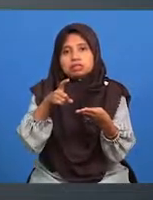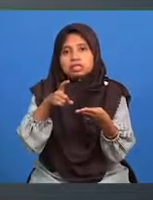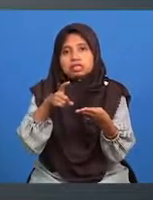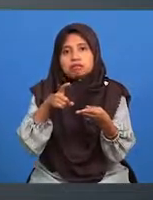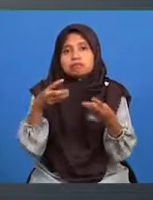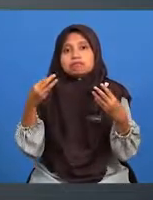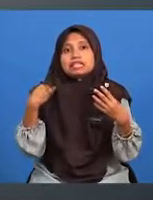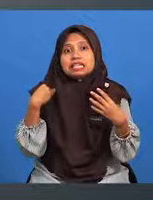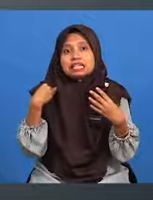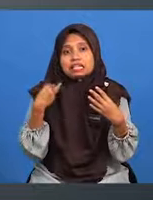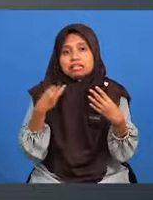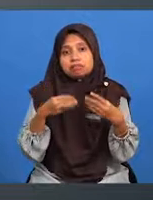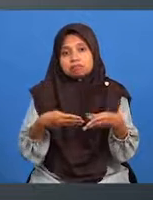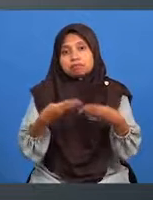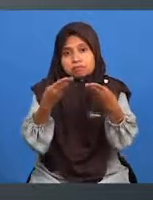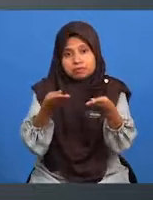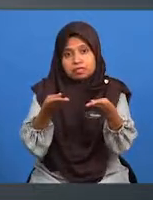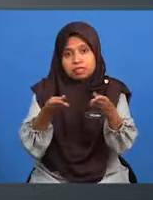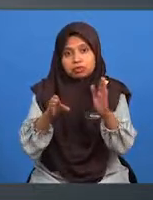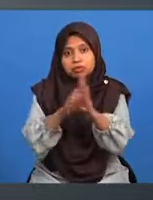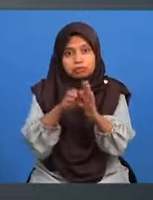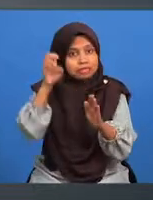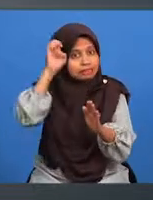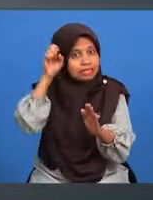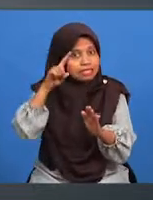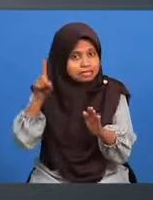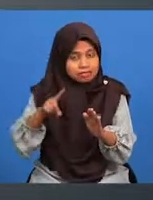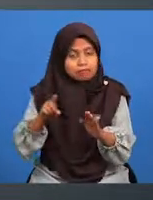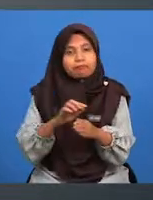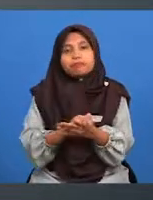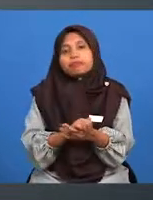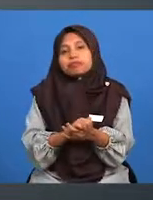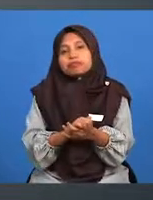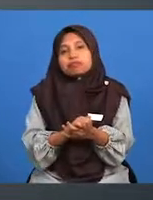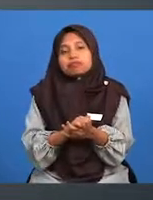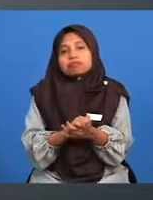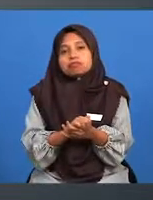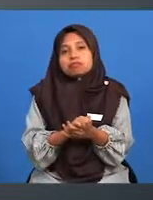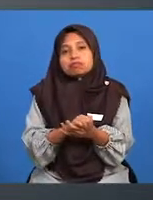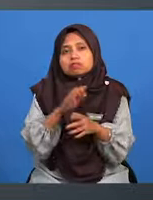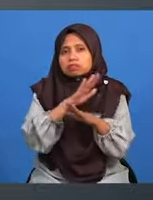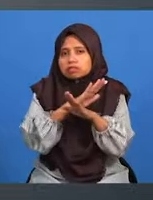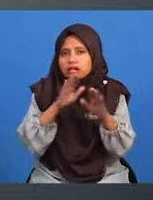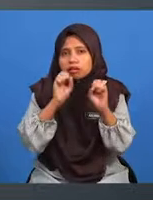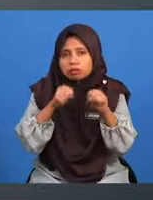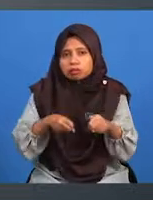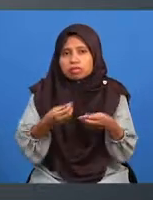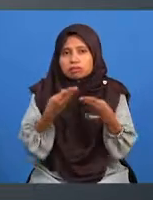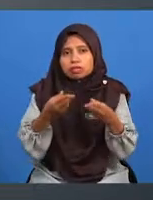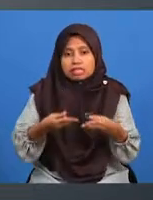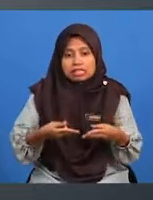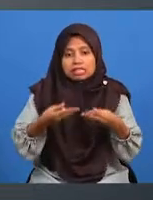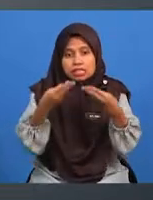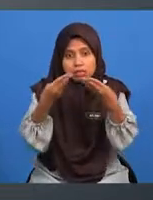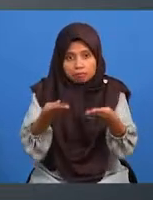milik sempurna pemberi hadiah. Contohnya, Encik Zakaria tidak boleh menghibahkan